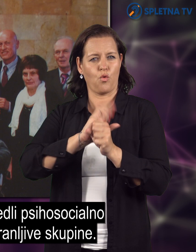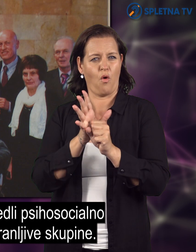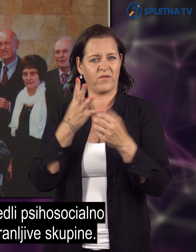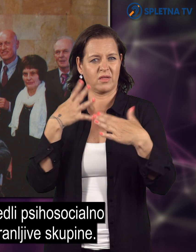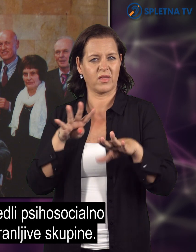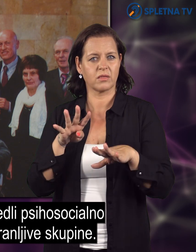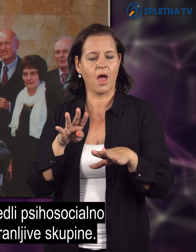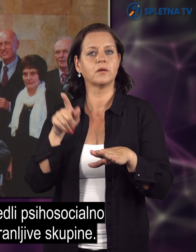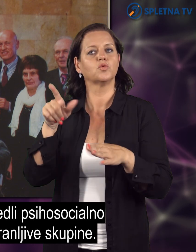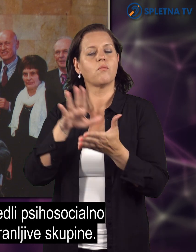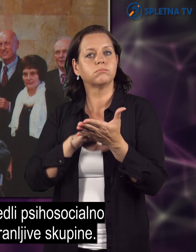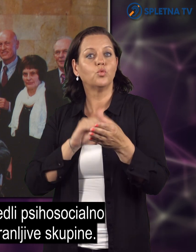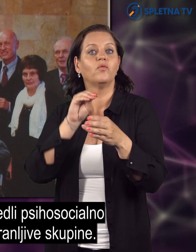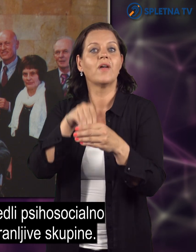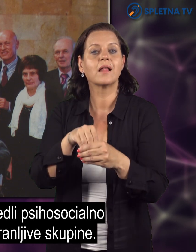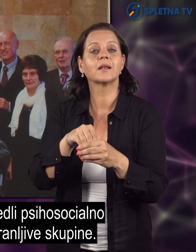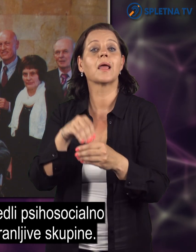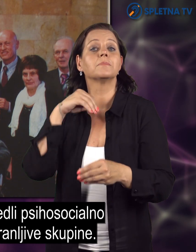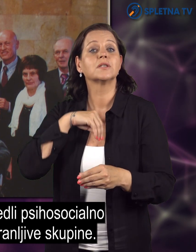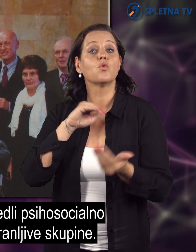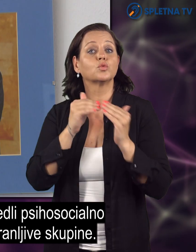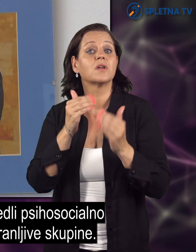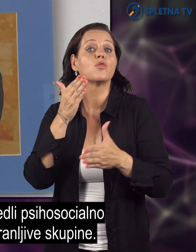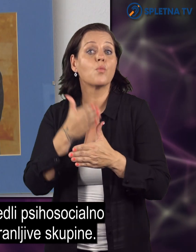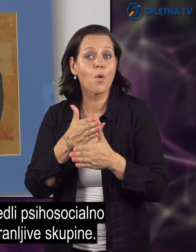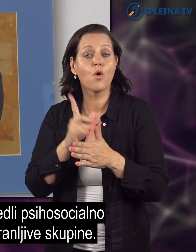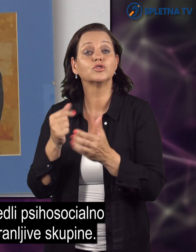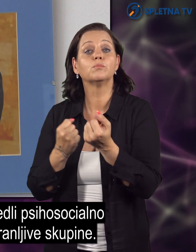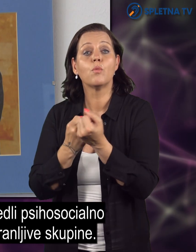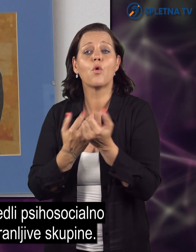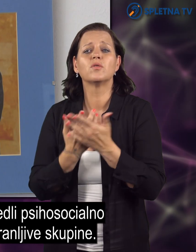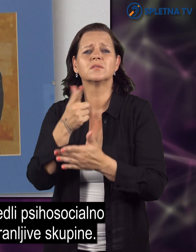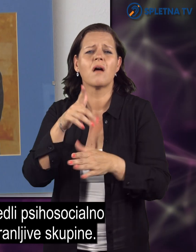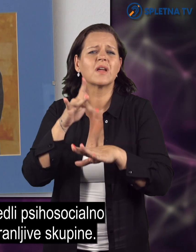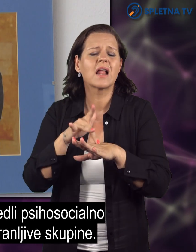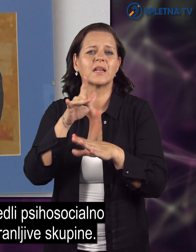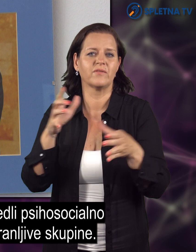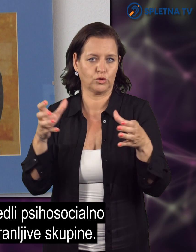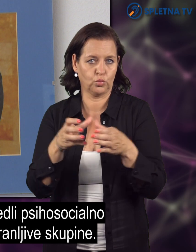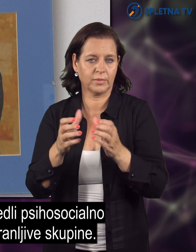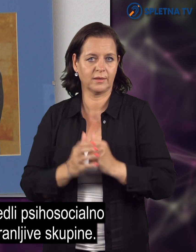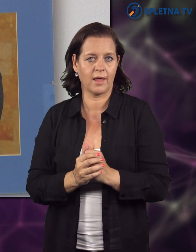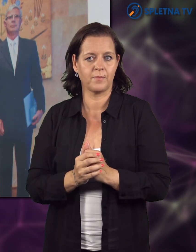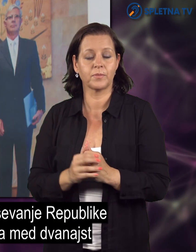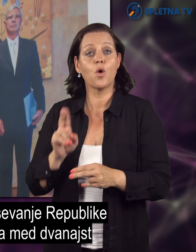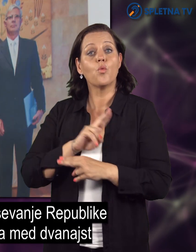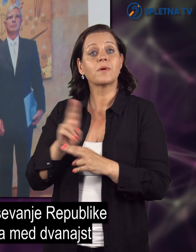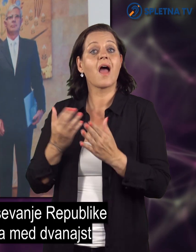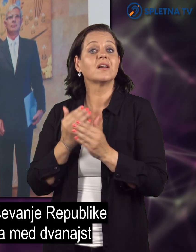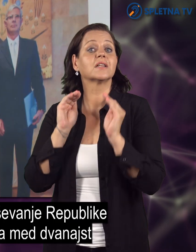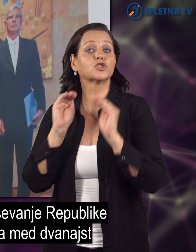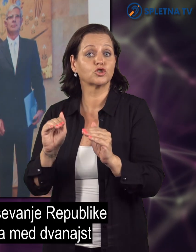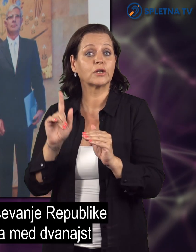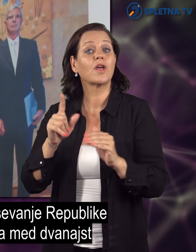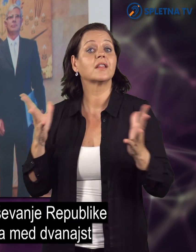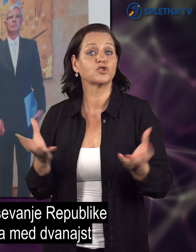Med COVID-19 so uvedli psihosocialno pomoč in podporo za ranljive skupine. Uprava za